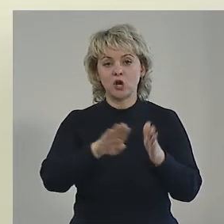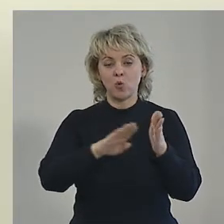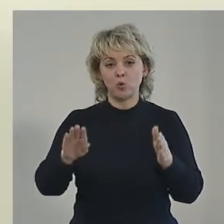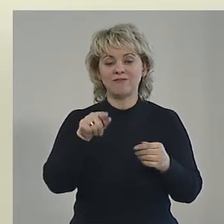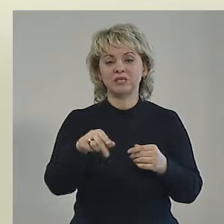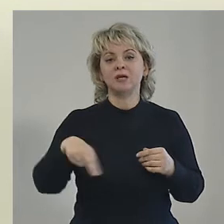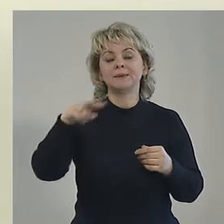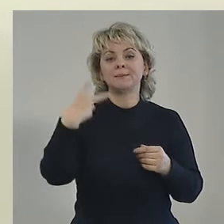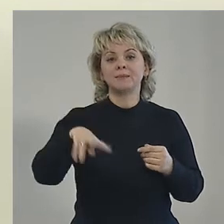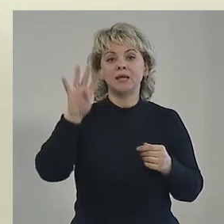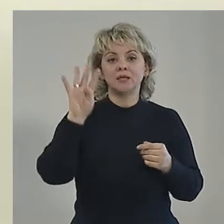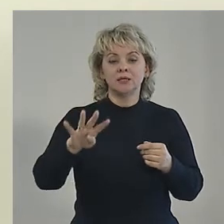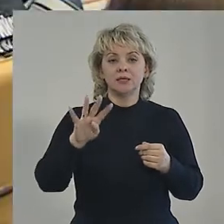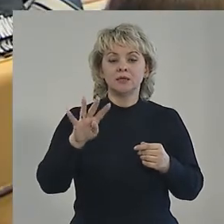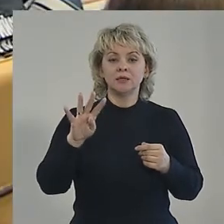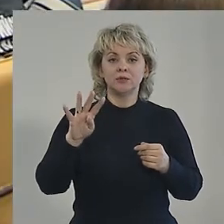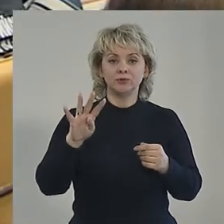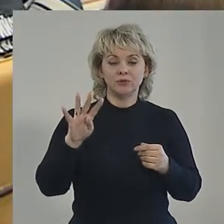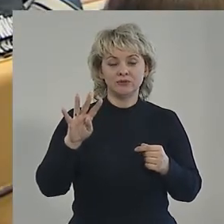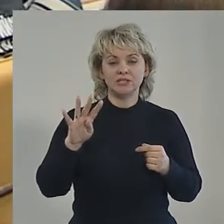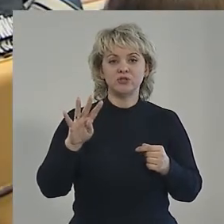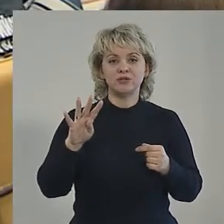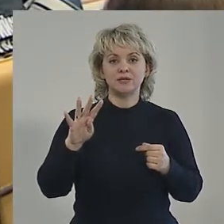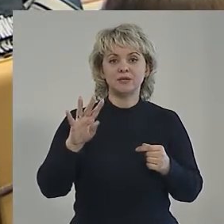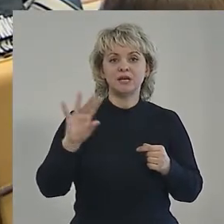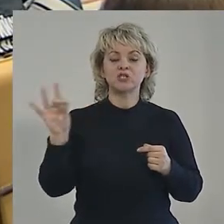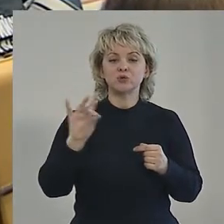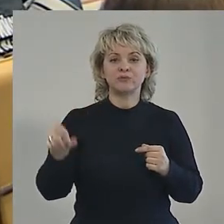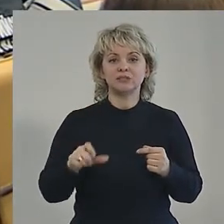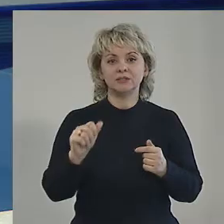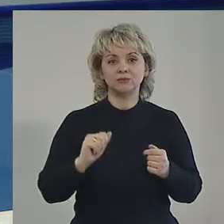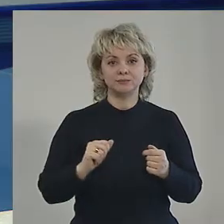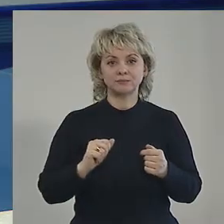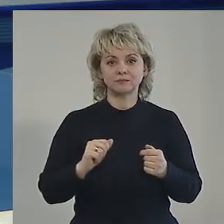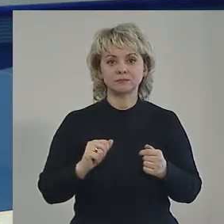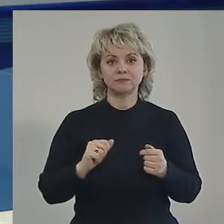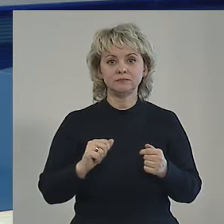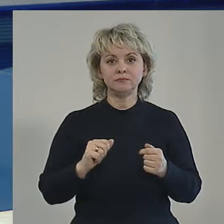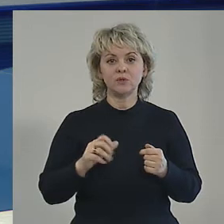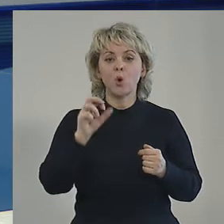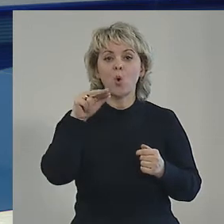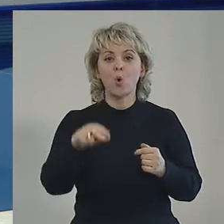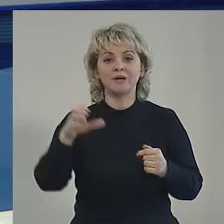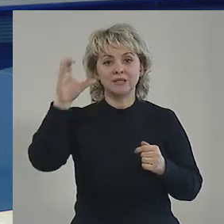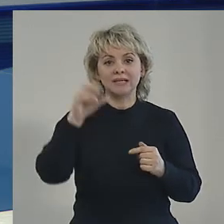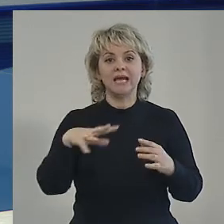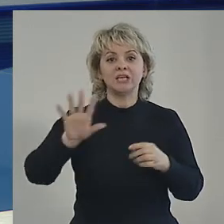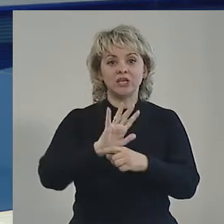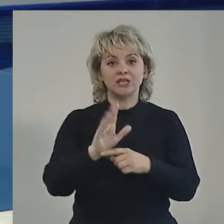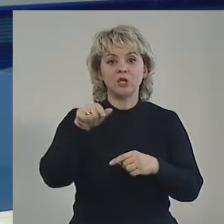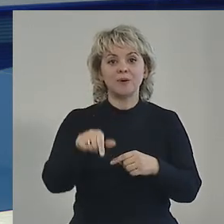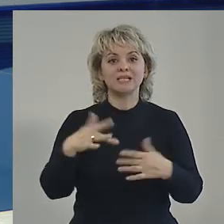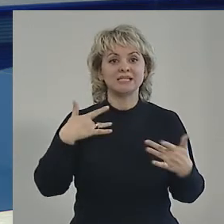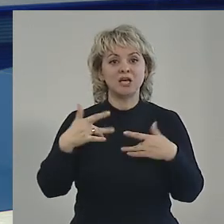уровне. Марина Черных, Фатима Зурабова, Виталий Ступаков, Дон-24, Ростов-на-Дону. Опыт Академии